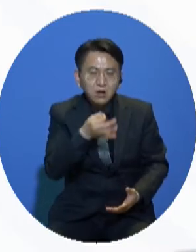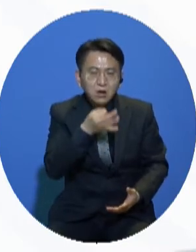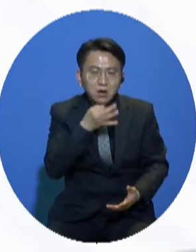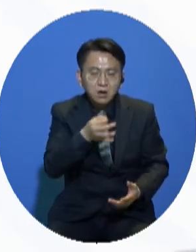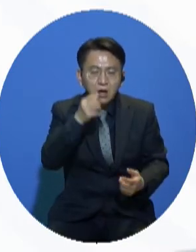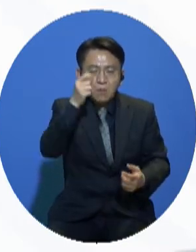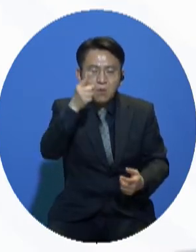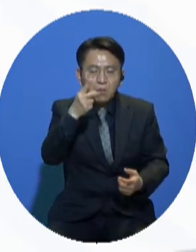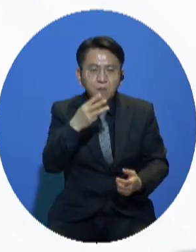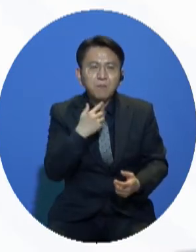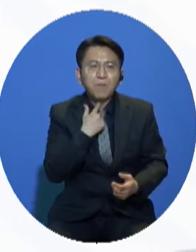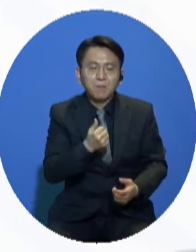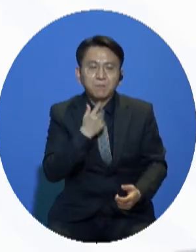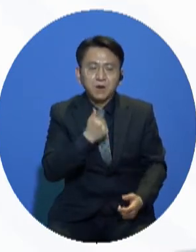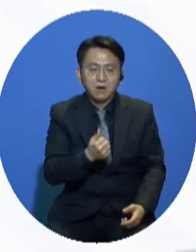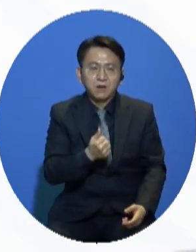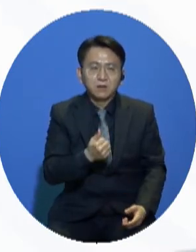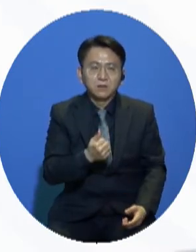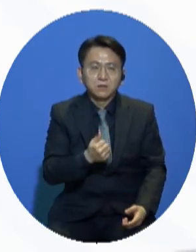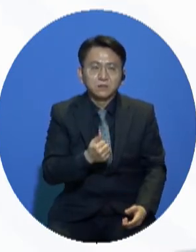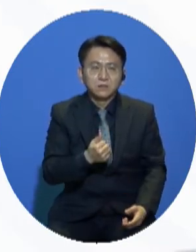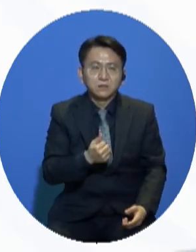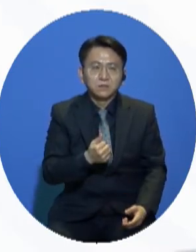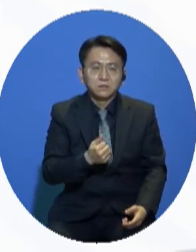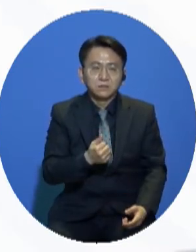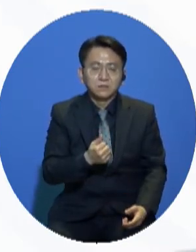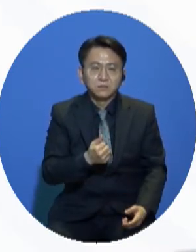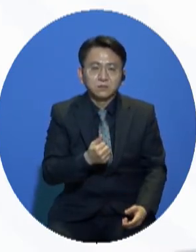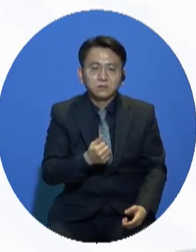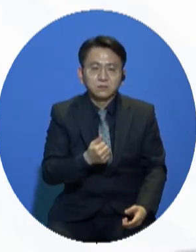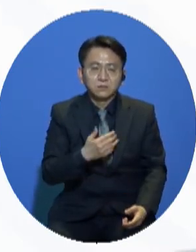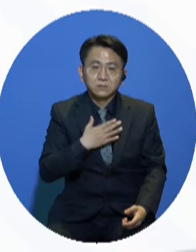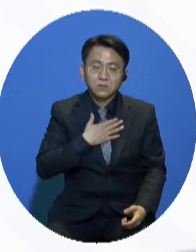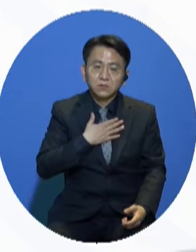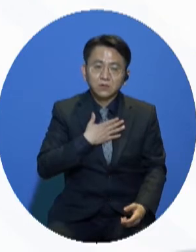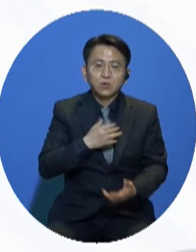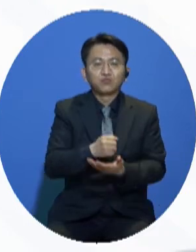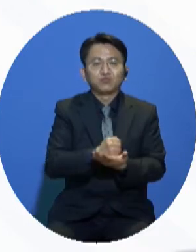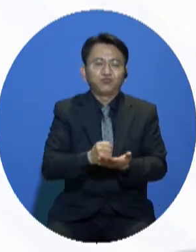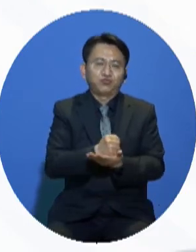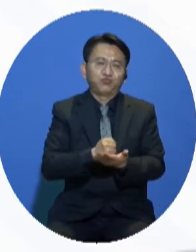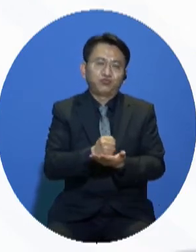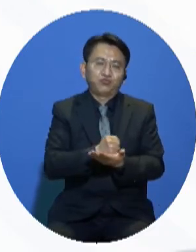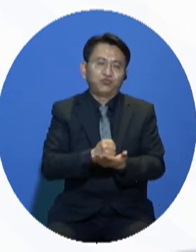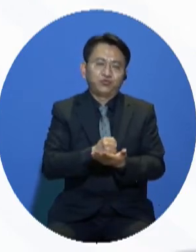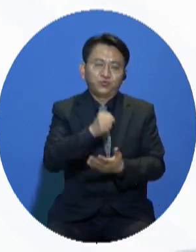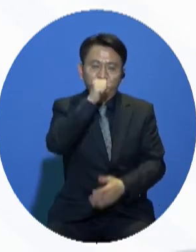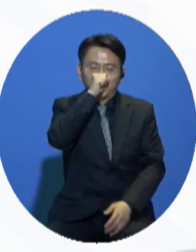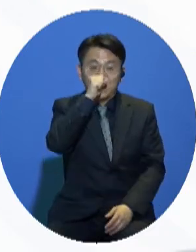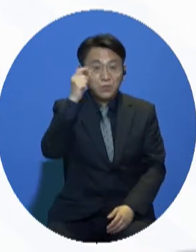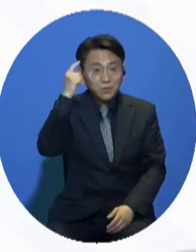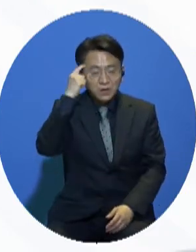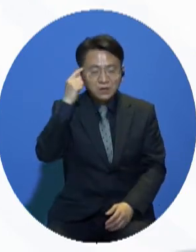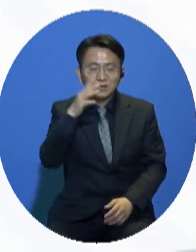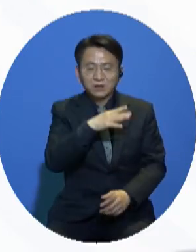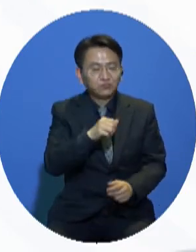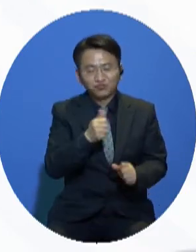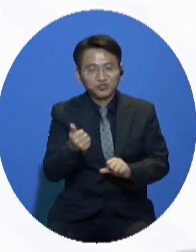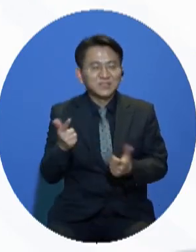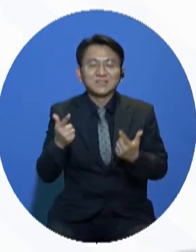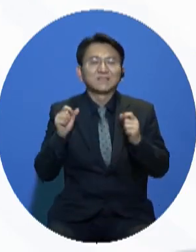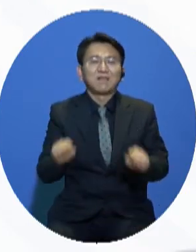천식을 여러 번 앓았었습니다. 그런데 정말 저는 운이 좋았던 것이지요. 다